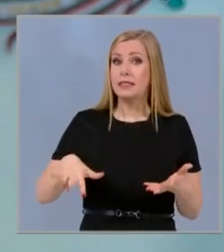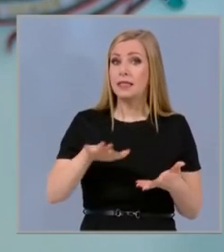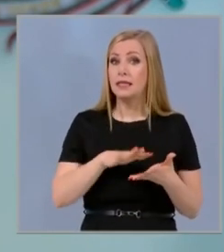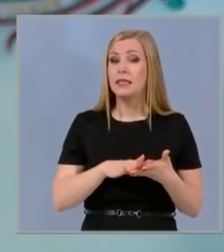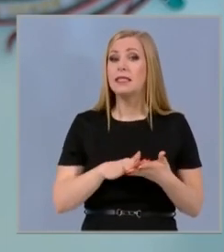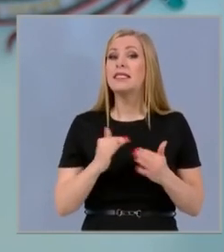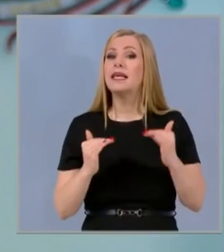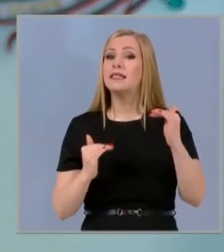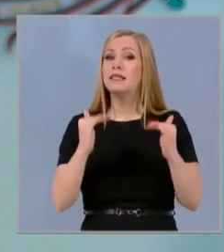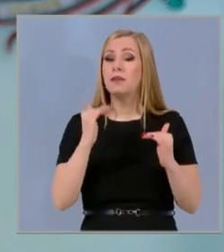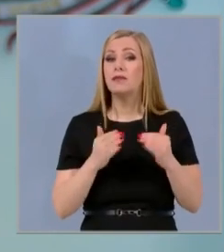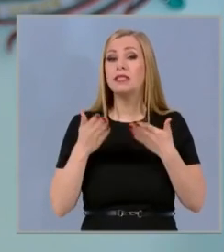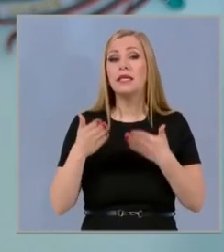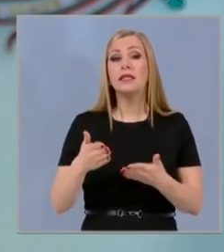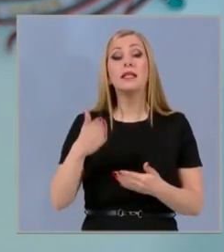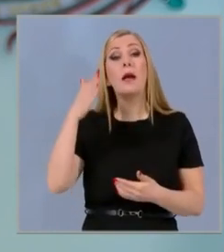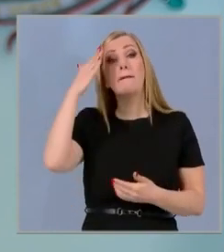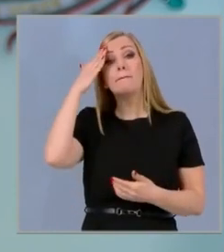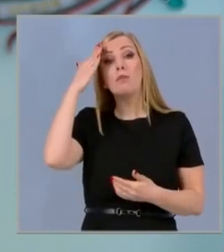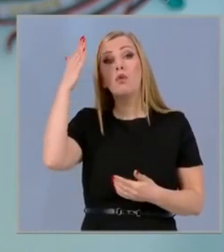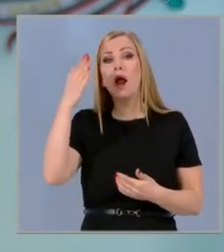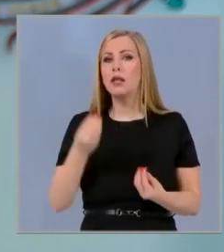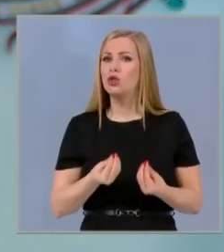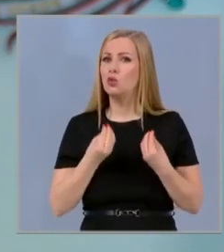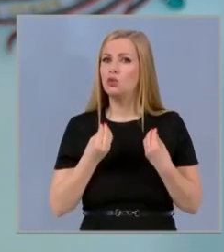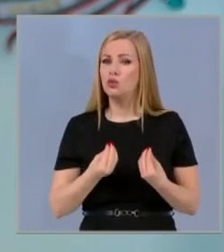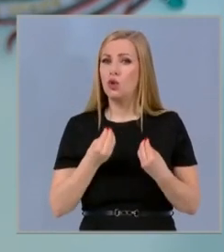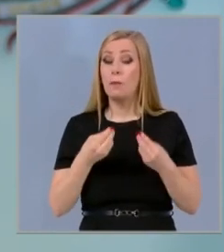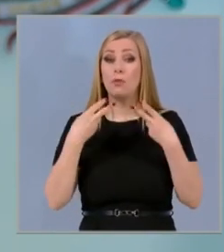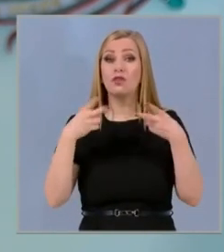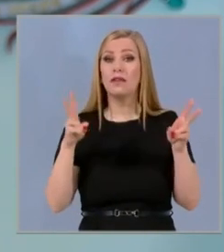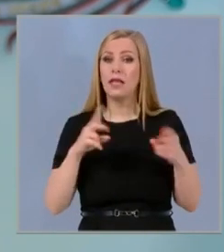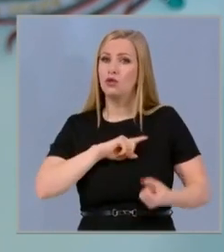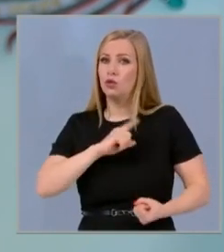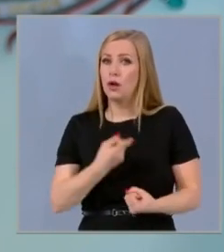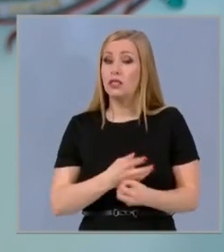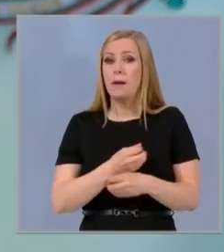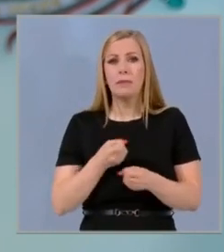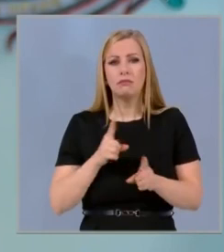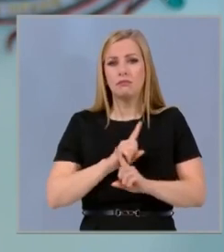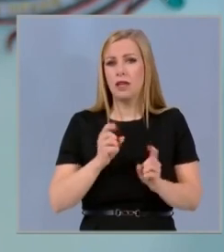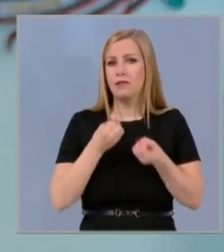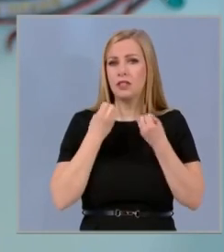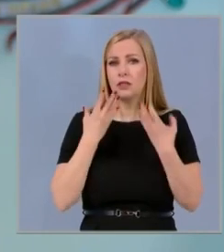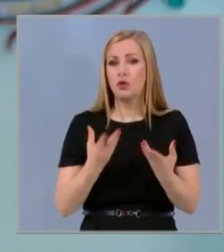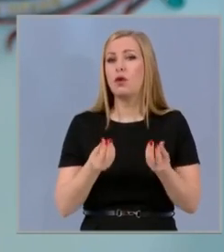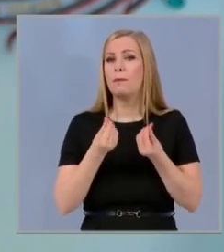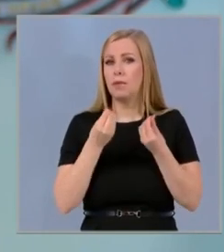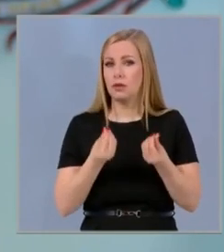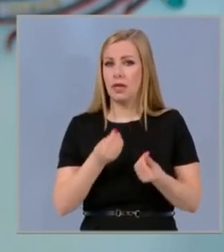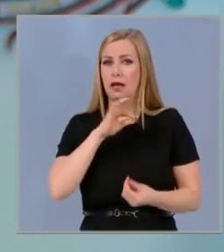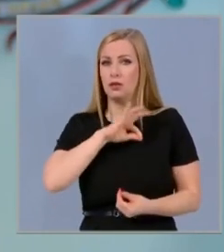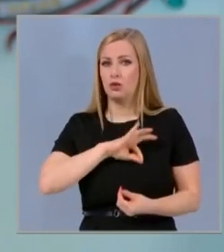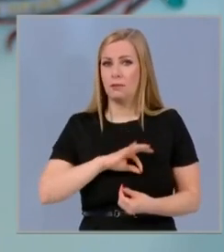най-вече с нейните морални устои, просветеност и кураж, без които е невъзможно и материалното